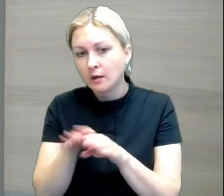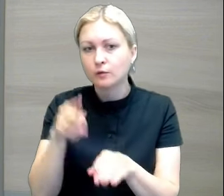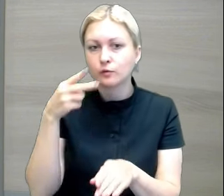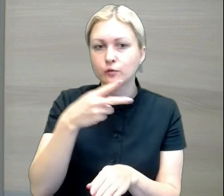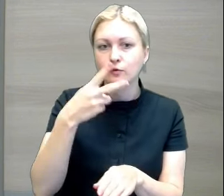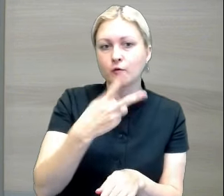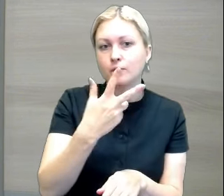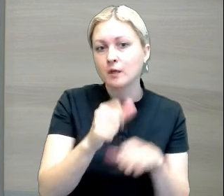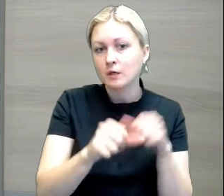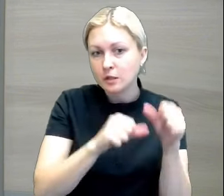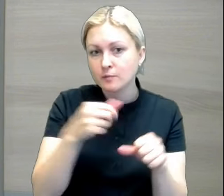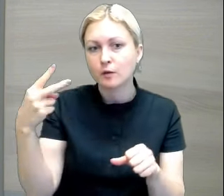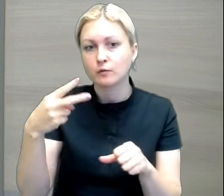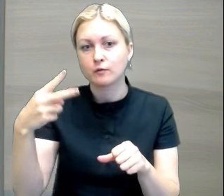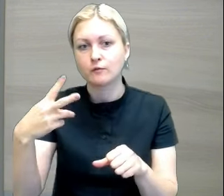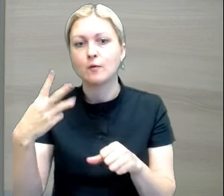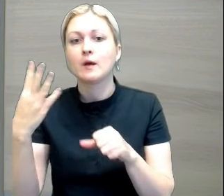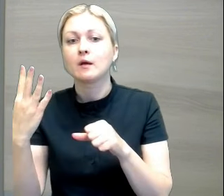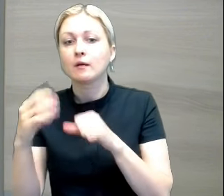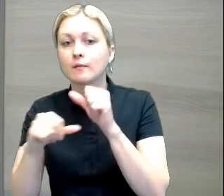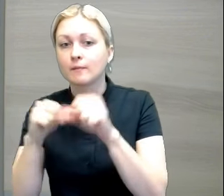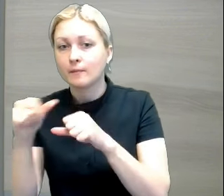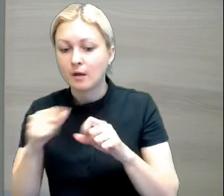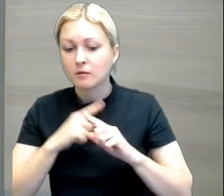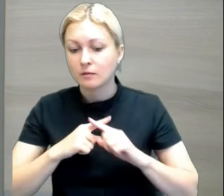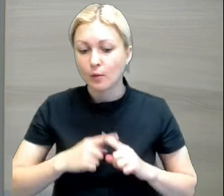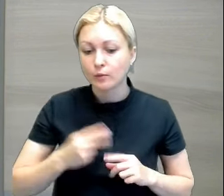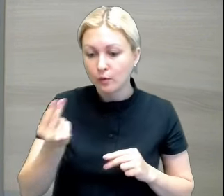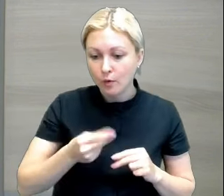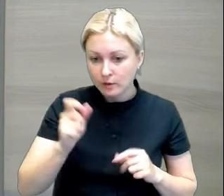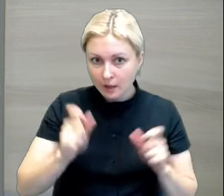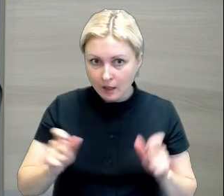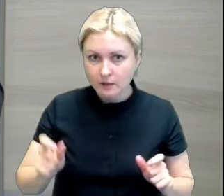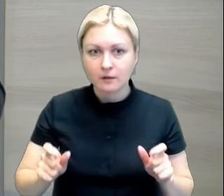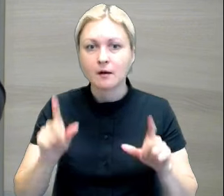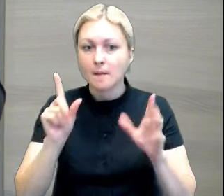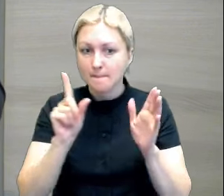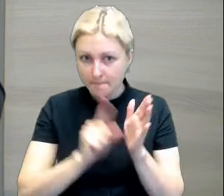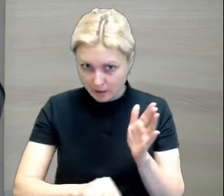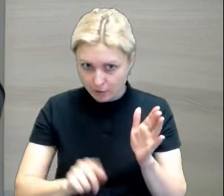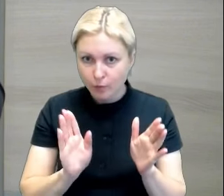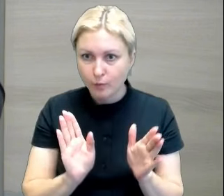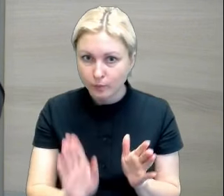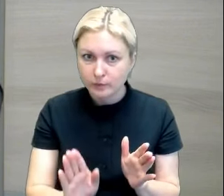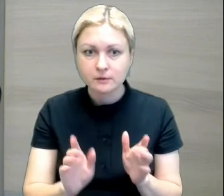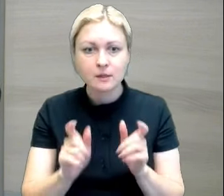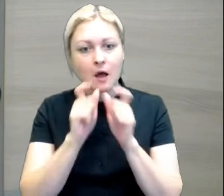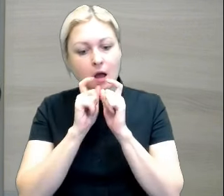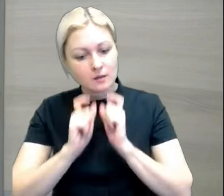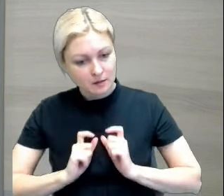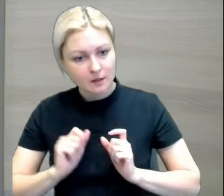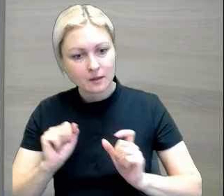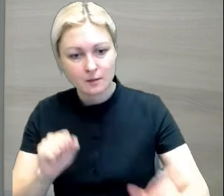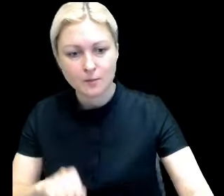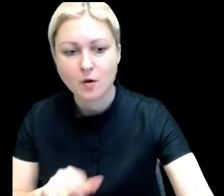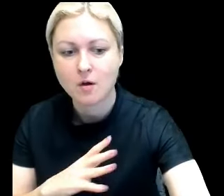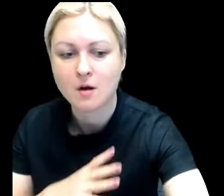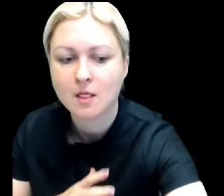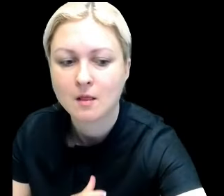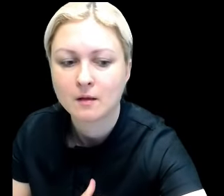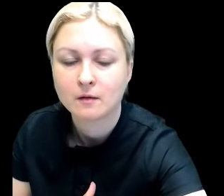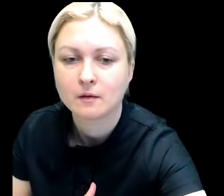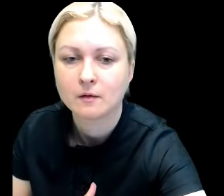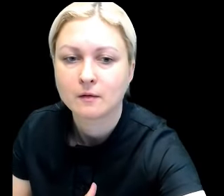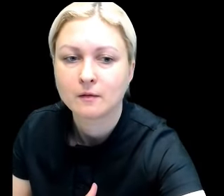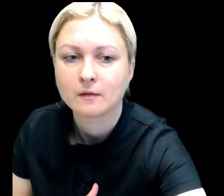ta prekybos vieta tiem tautodalininkam bus pigesnė nežinau ar j galit atsakyt ne nesu tikras tai